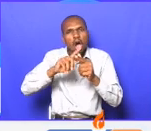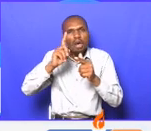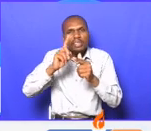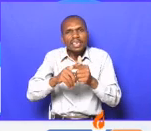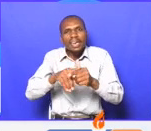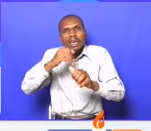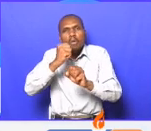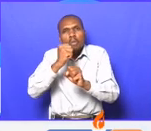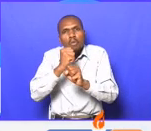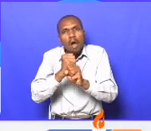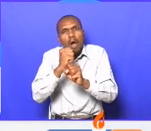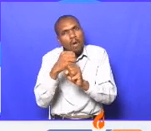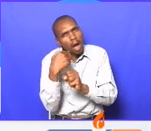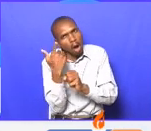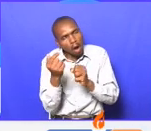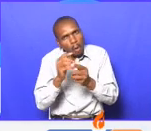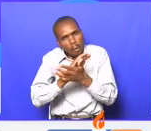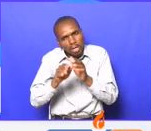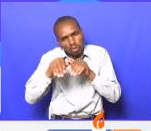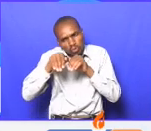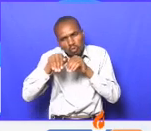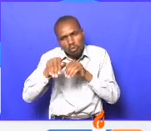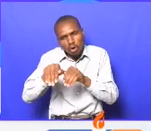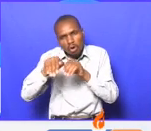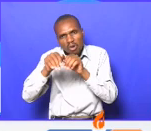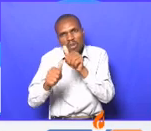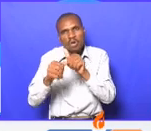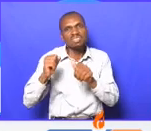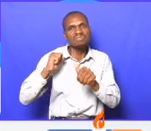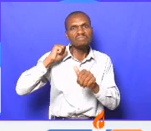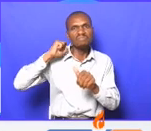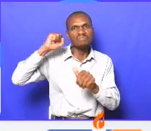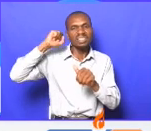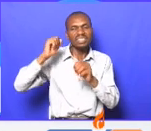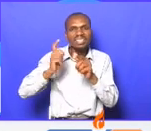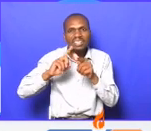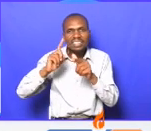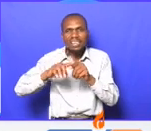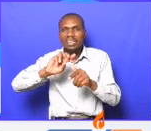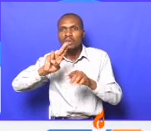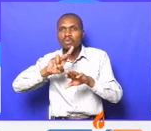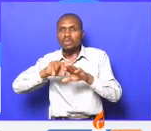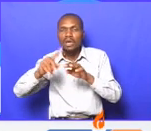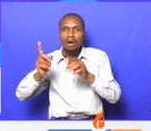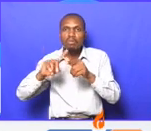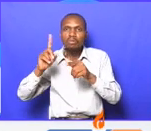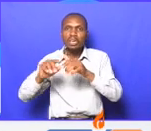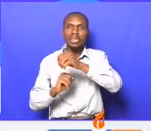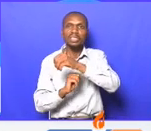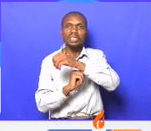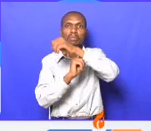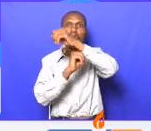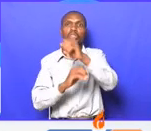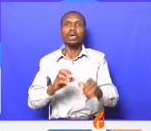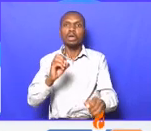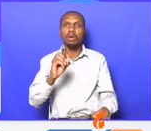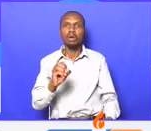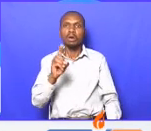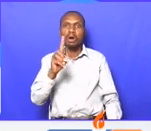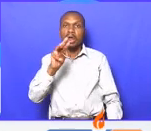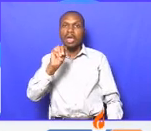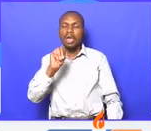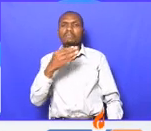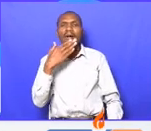inchi emere mo batali kubwate kia mabakurwa asebo igaira ribaga elio na wakire kia makia ODM ngambi ya mono